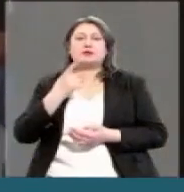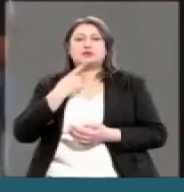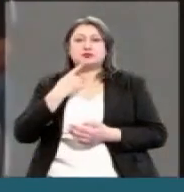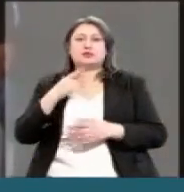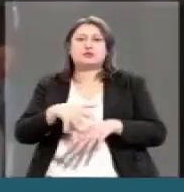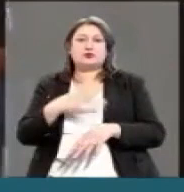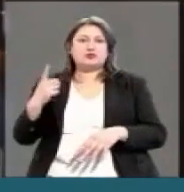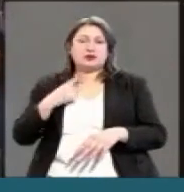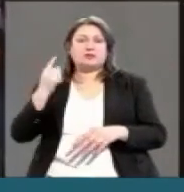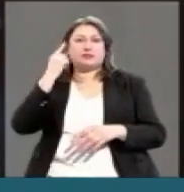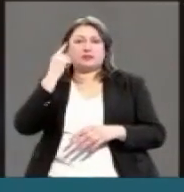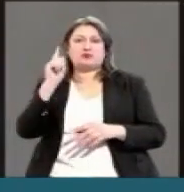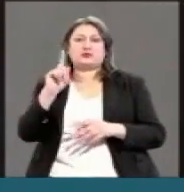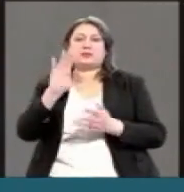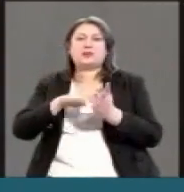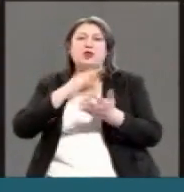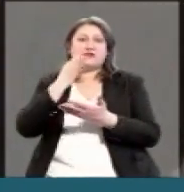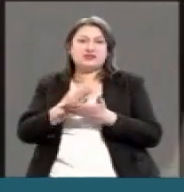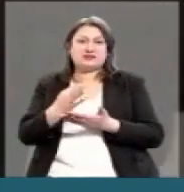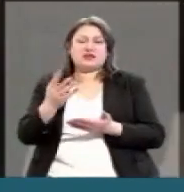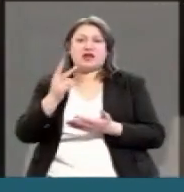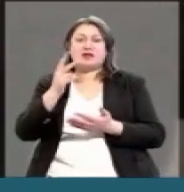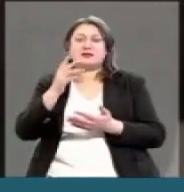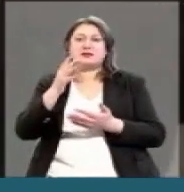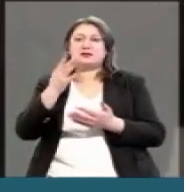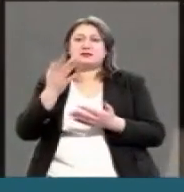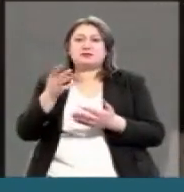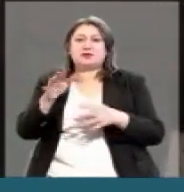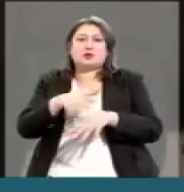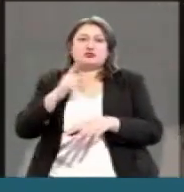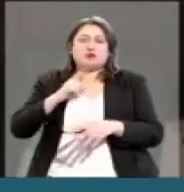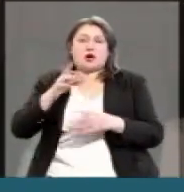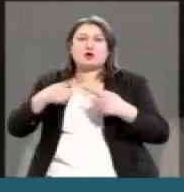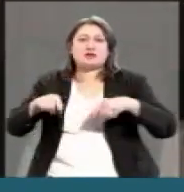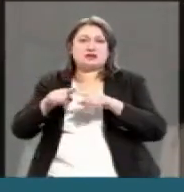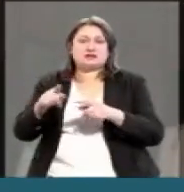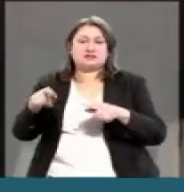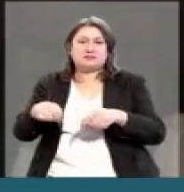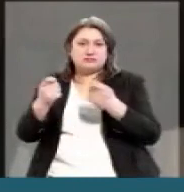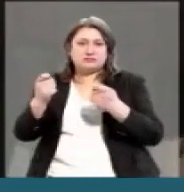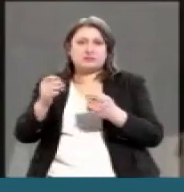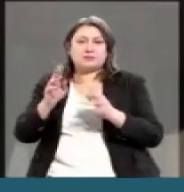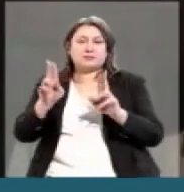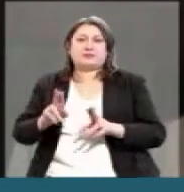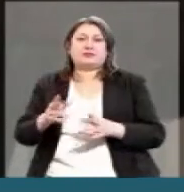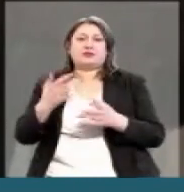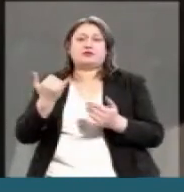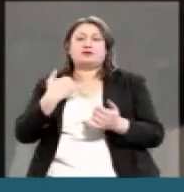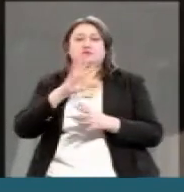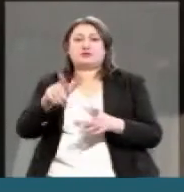де пресс көп себептер болды, бірақ ана бастаған істі аяғынан бітіру